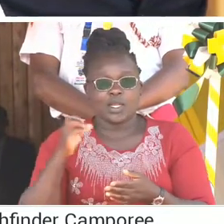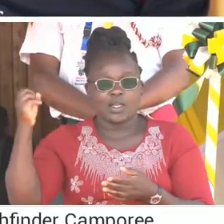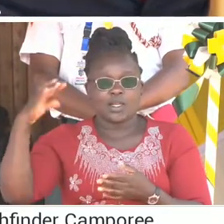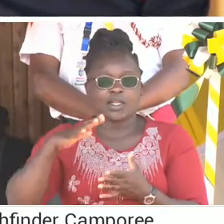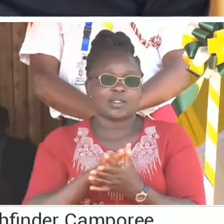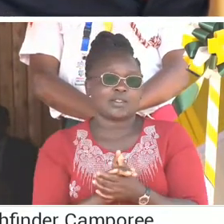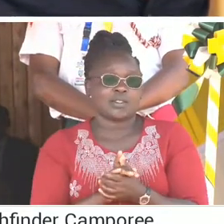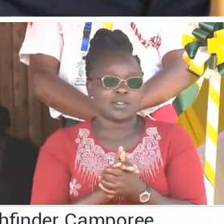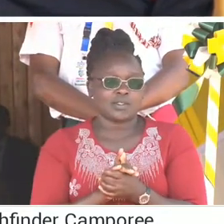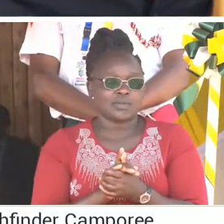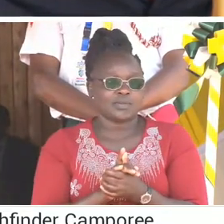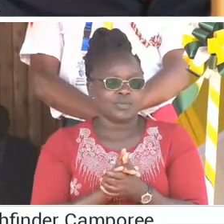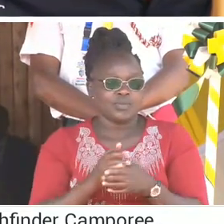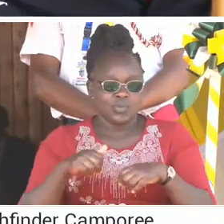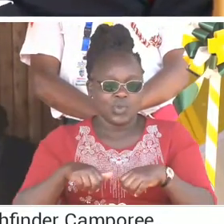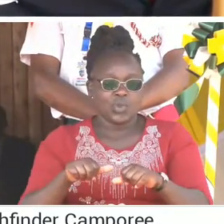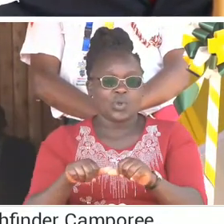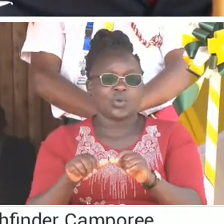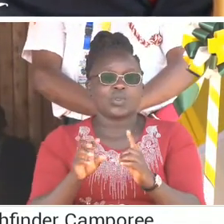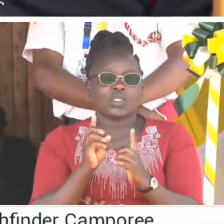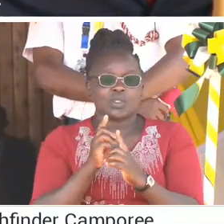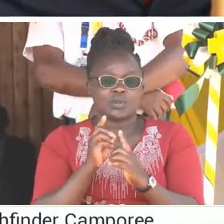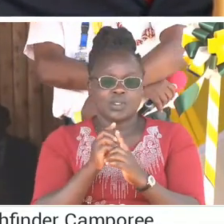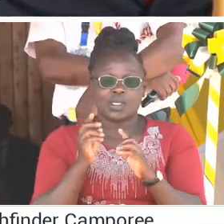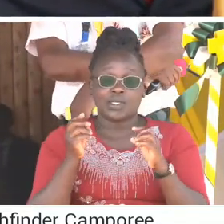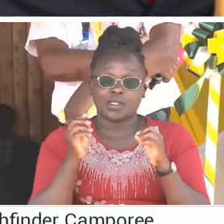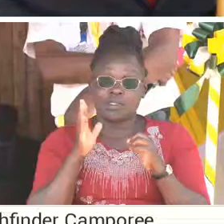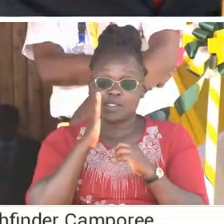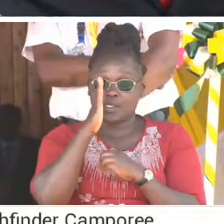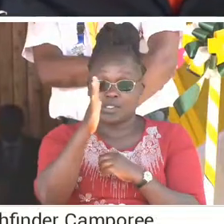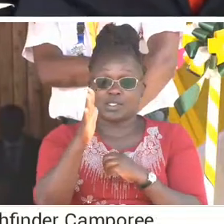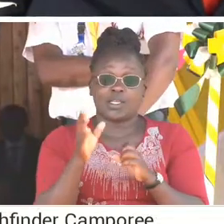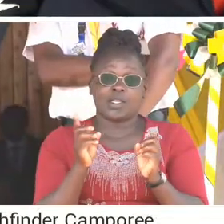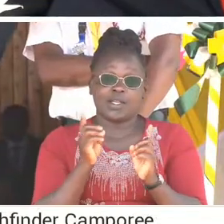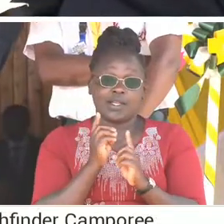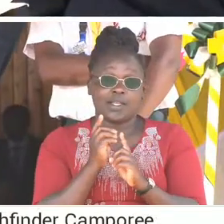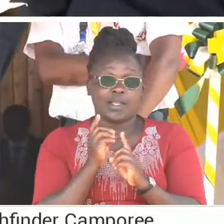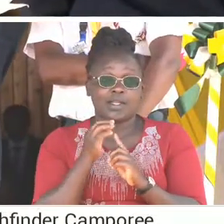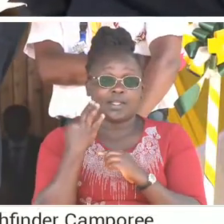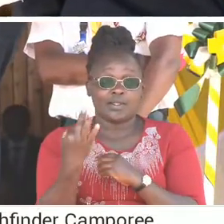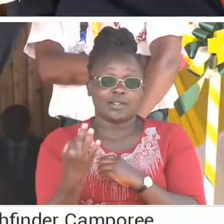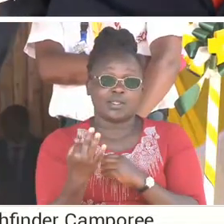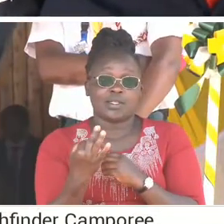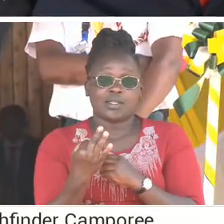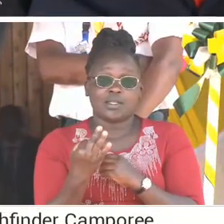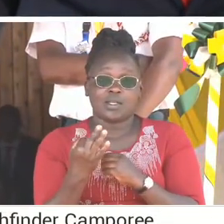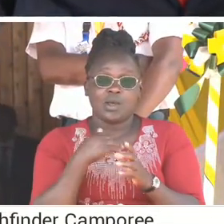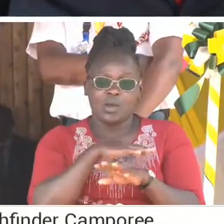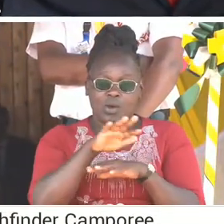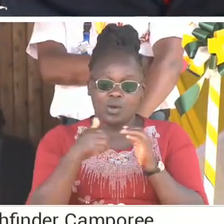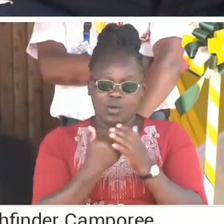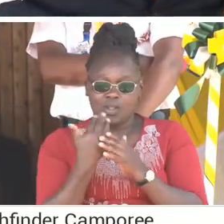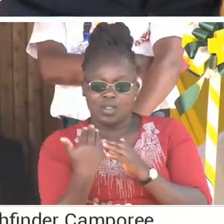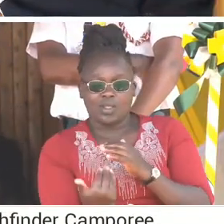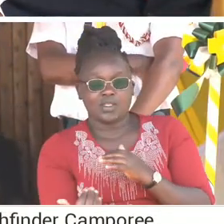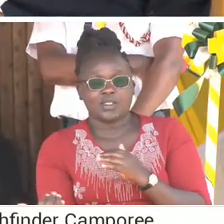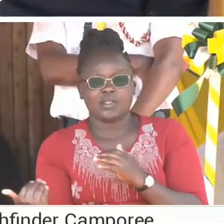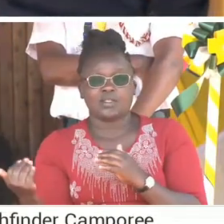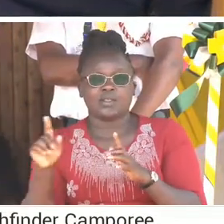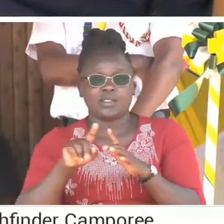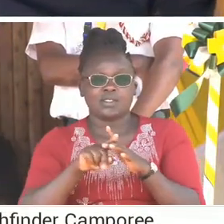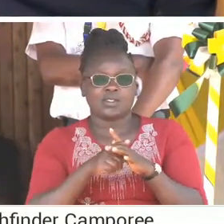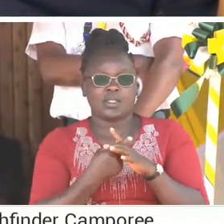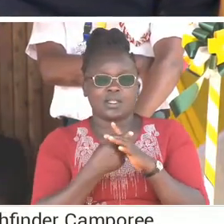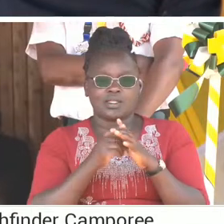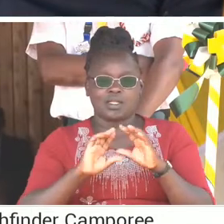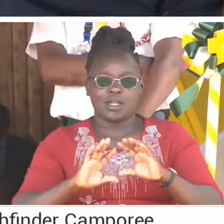kuwa katika Jumapili tarehe 3, watoto wote wavumbuzi na watafuta njia walianza madarasa